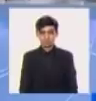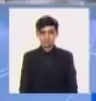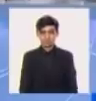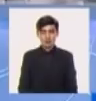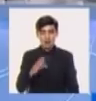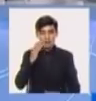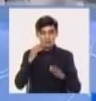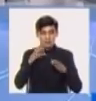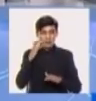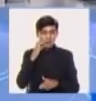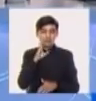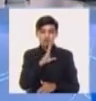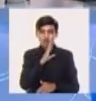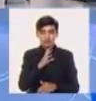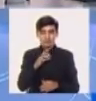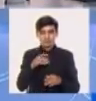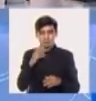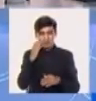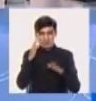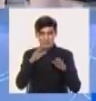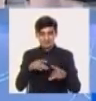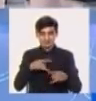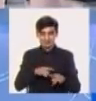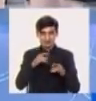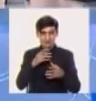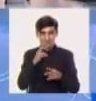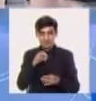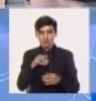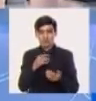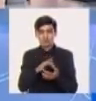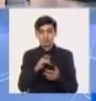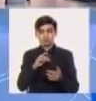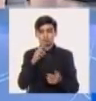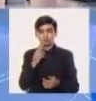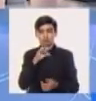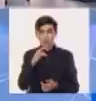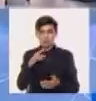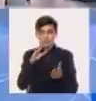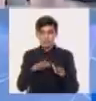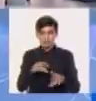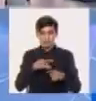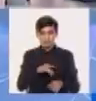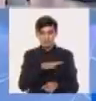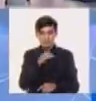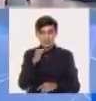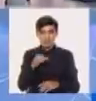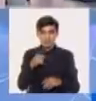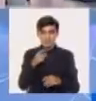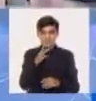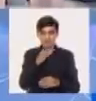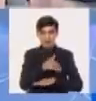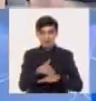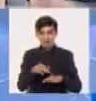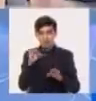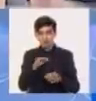Ал Алматыда жүкті әйел перзентханада емес, халыққа қызмет көрсету орталығында босанды. Тұрғылықты мекен жайы бойынша тіркелуге